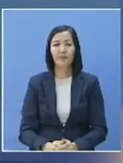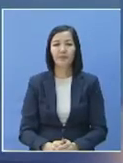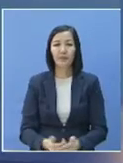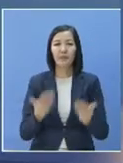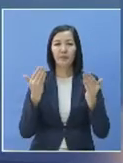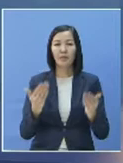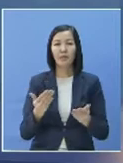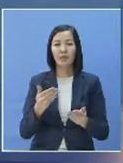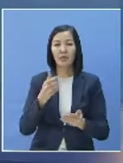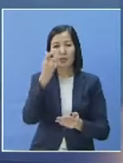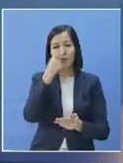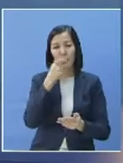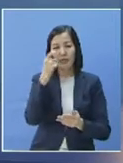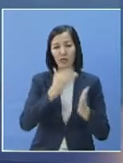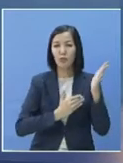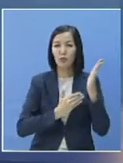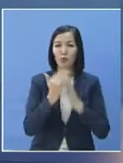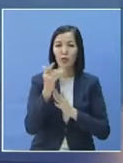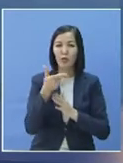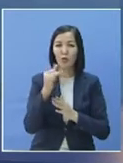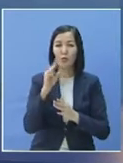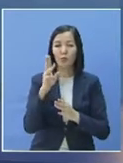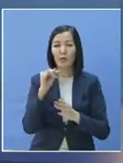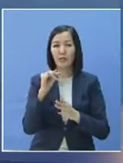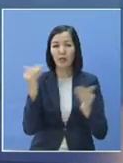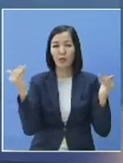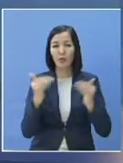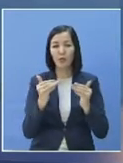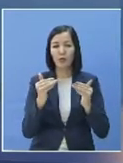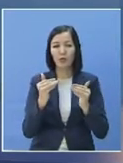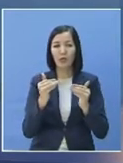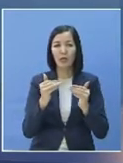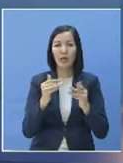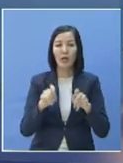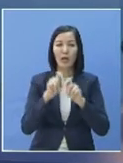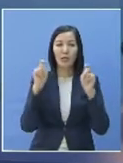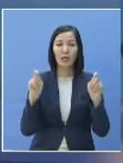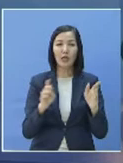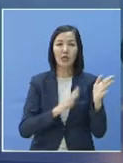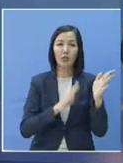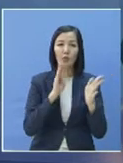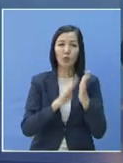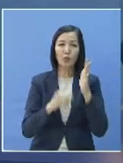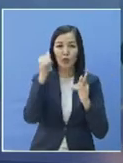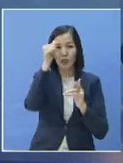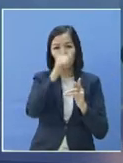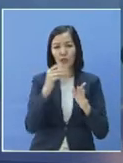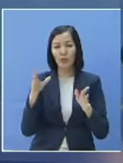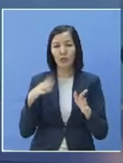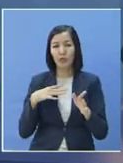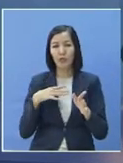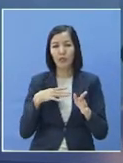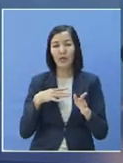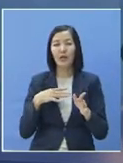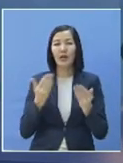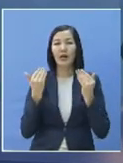Биыл Жаркен жоғары гуманитарлық техникалық колледжінің құрылғанына 90 жыл. Азды көпті тарихында оқу орының атауы сан